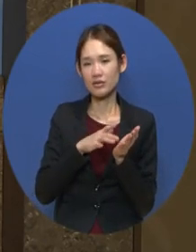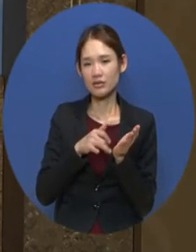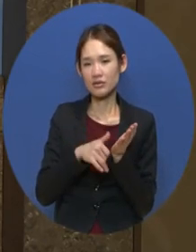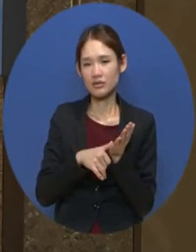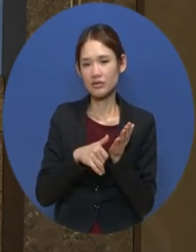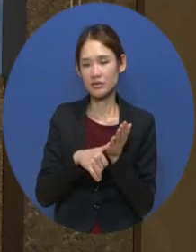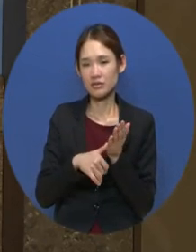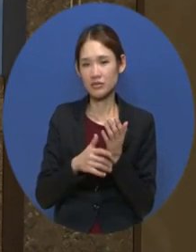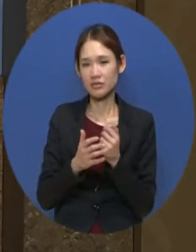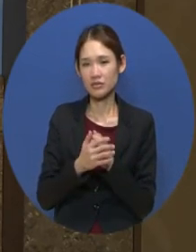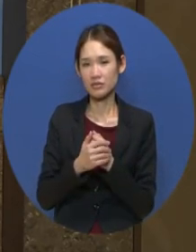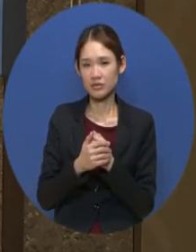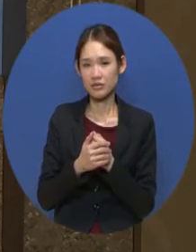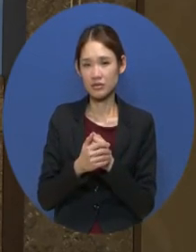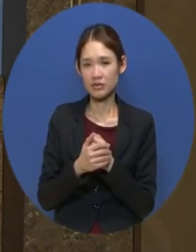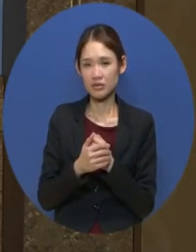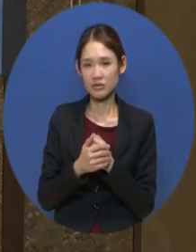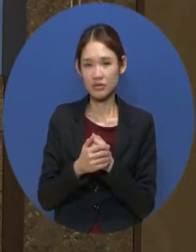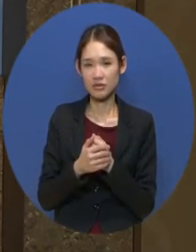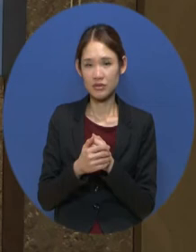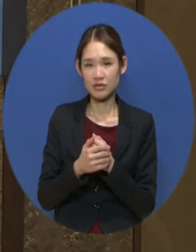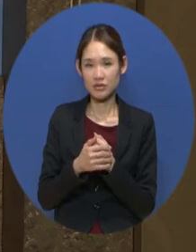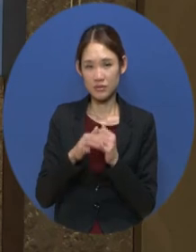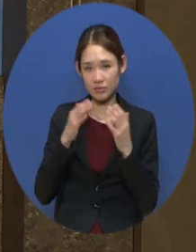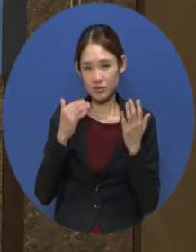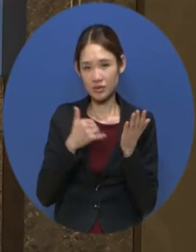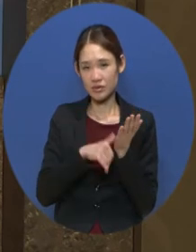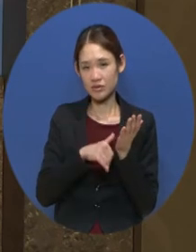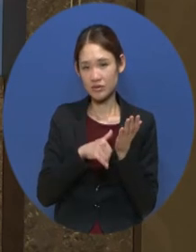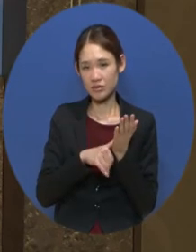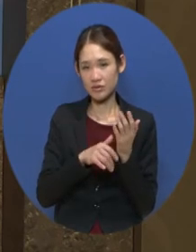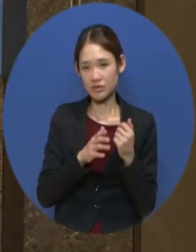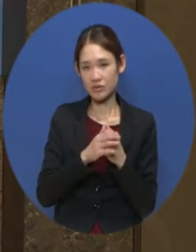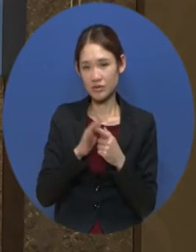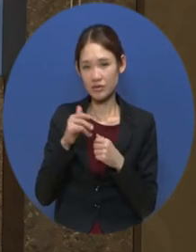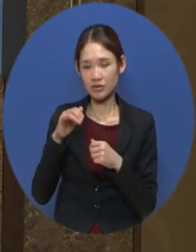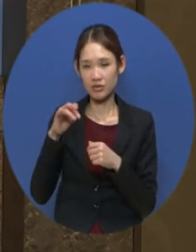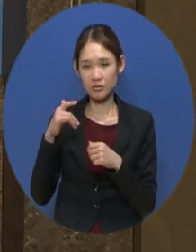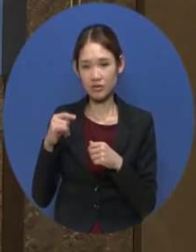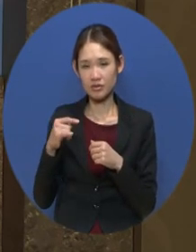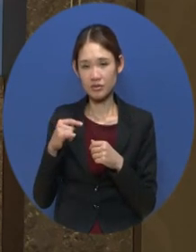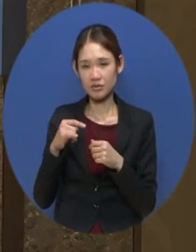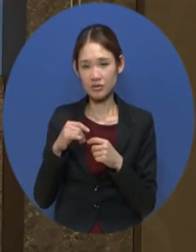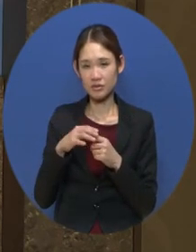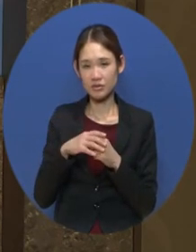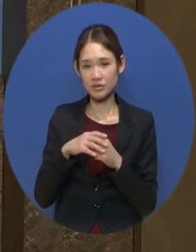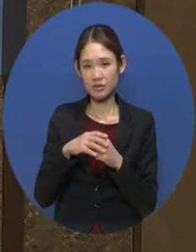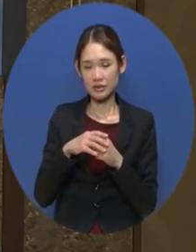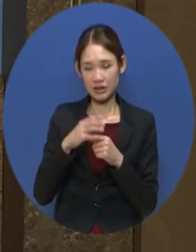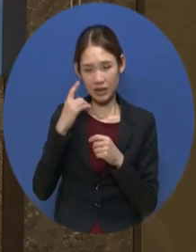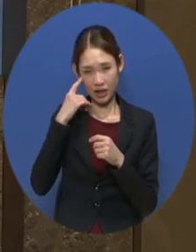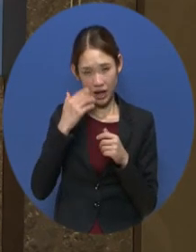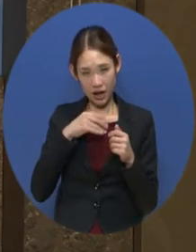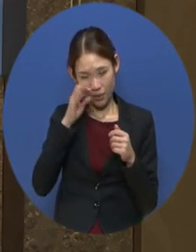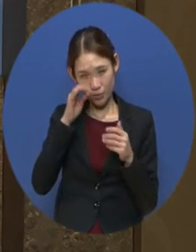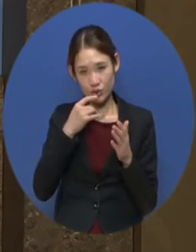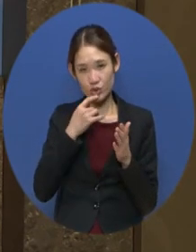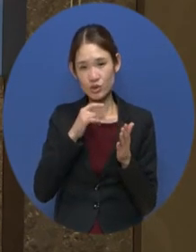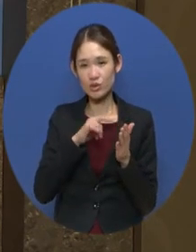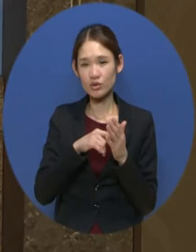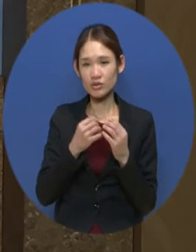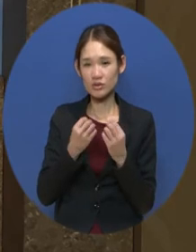앞으로 그 의약품이라든지 모든 상품에는 적어도 이 바코드만큼은 인지할 수 그렇죠. 있도록 좀